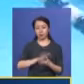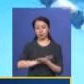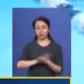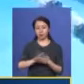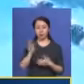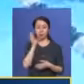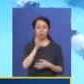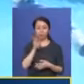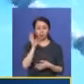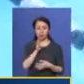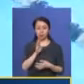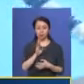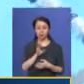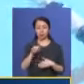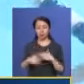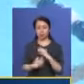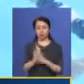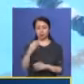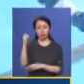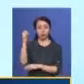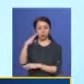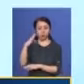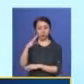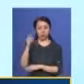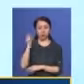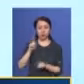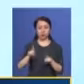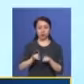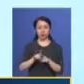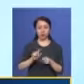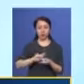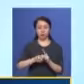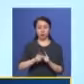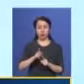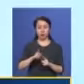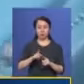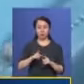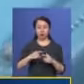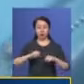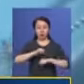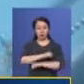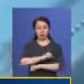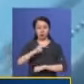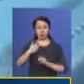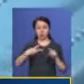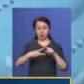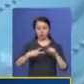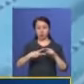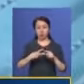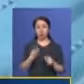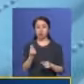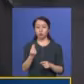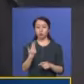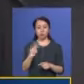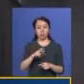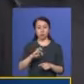воды, хлораторная установка, обновлены душевые и раздевалки. Также реконструирован балкон на третьем этаже. Сумма проекта составила более 30